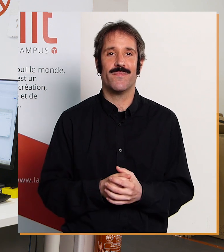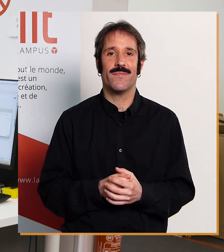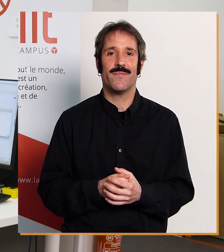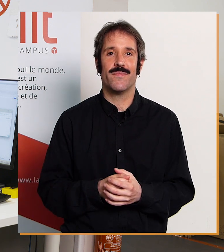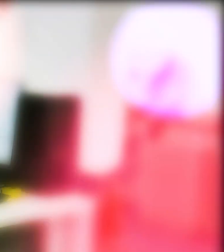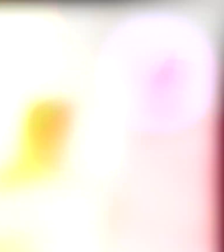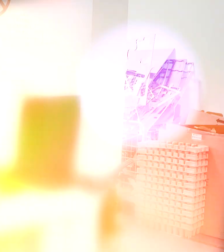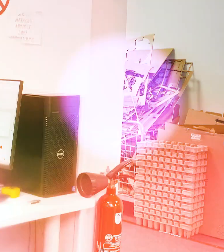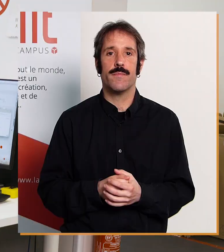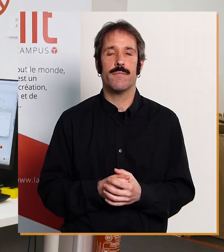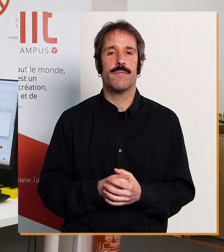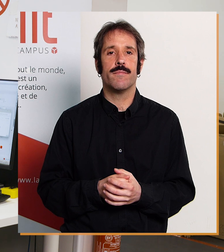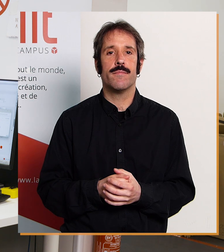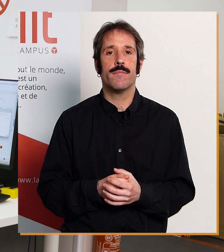.svg.